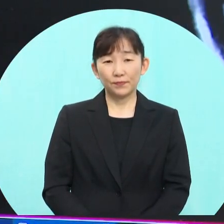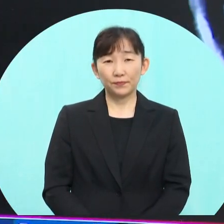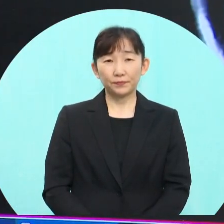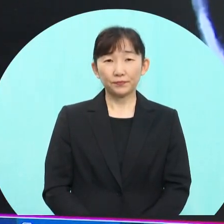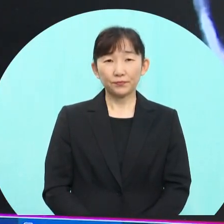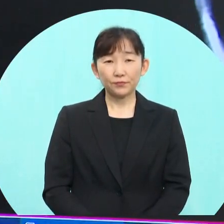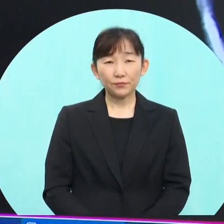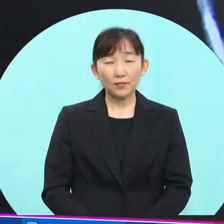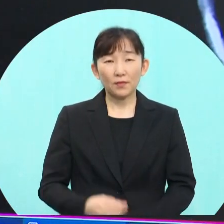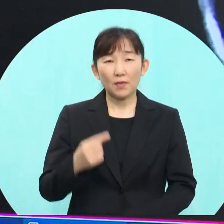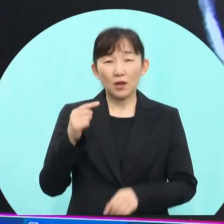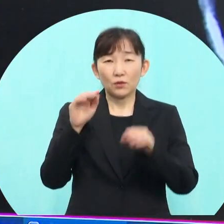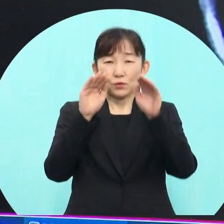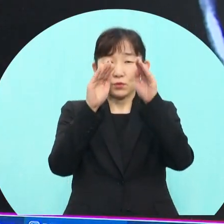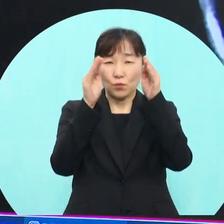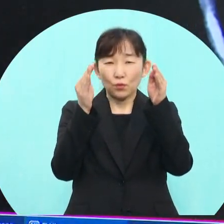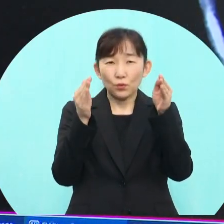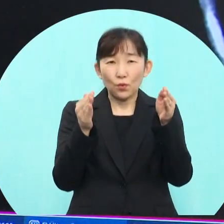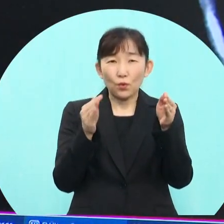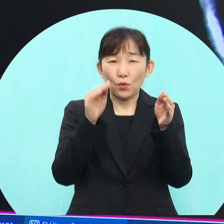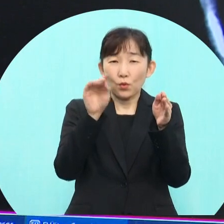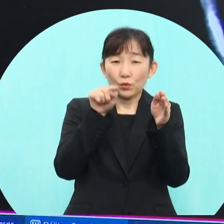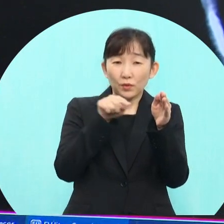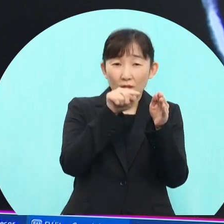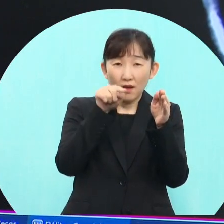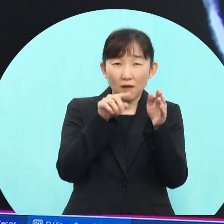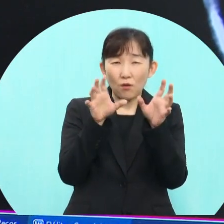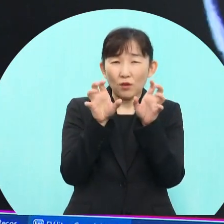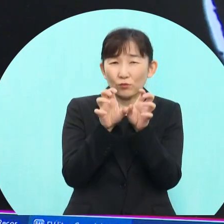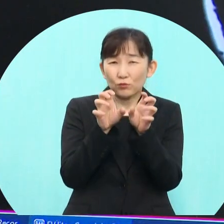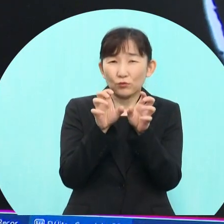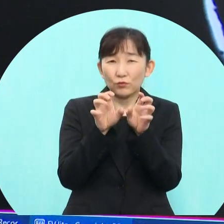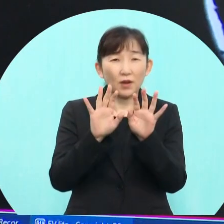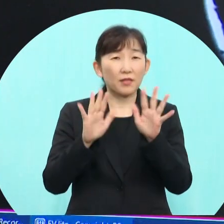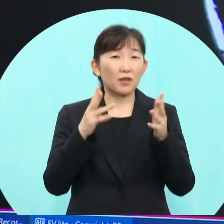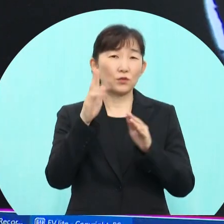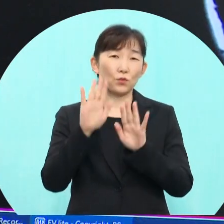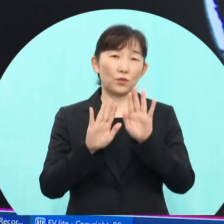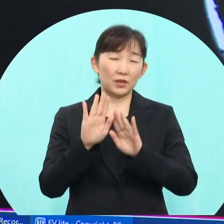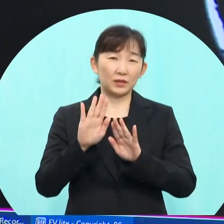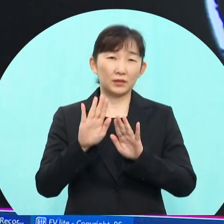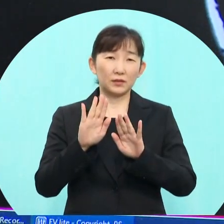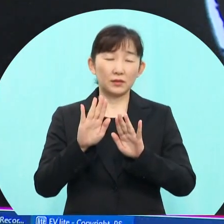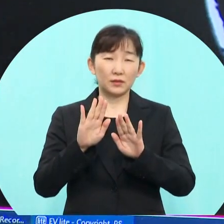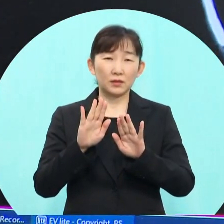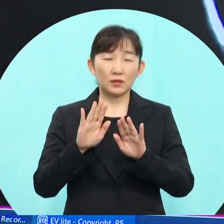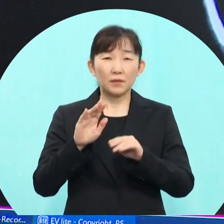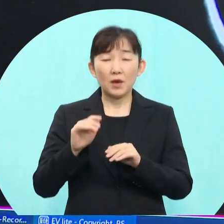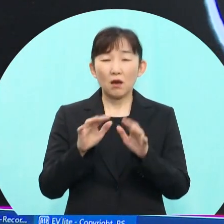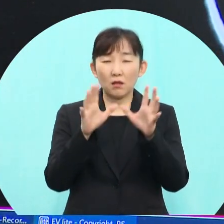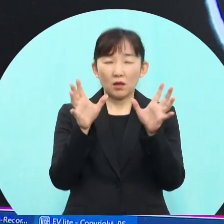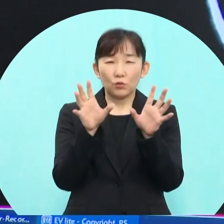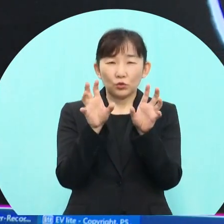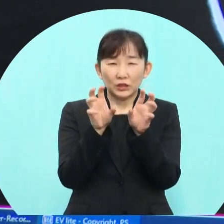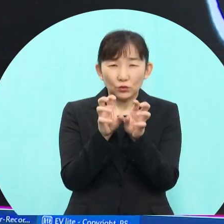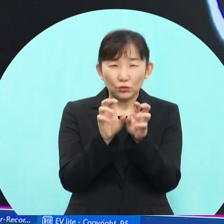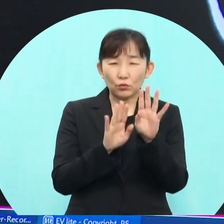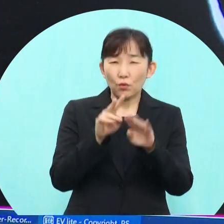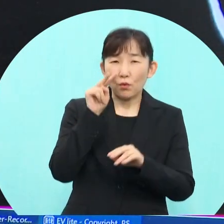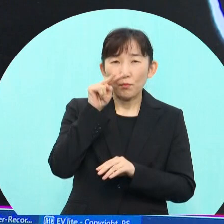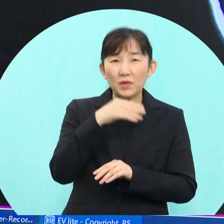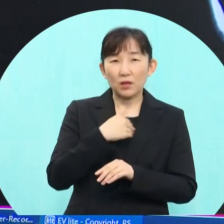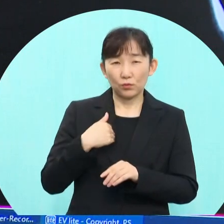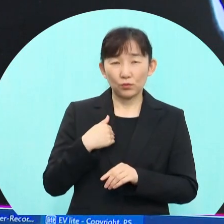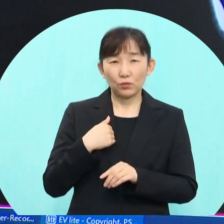結構側頭葉の内側はそんなに萎縮してないんですけどね。その 今だいぶ萎縮してます